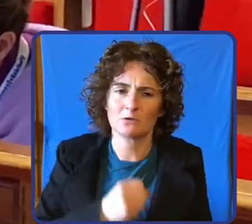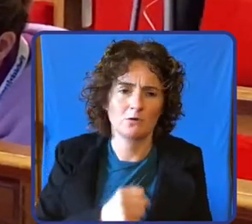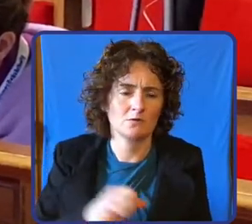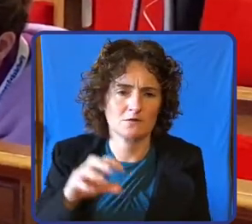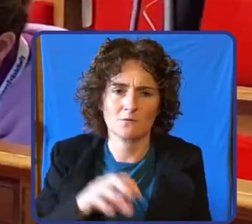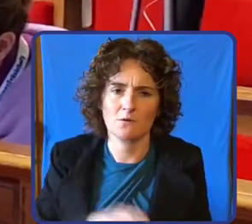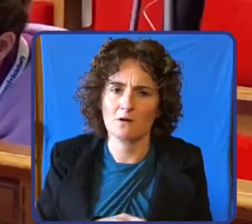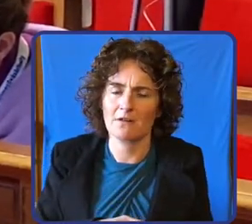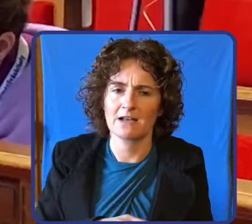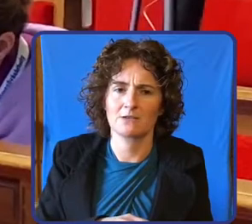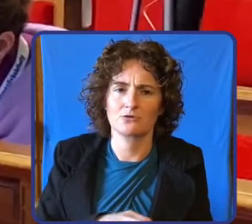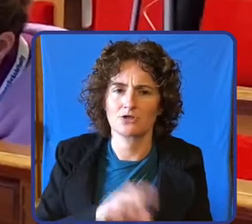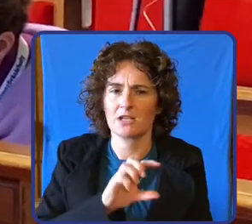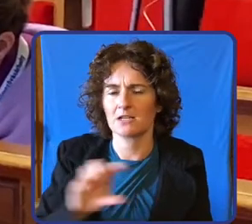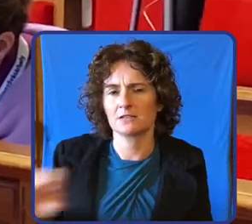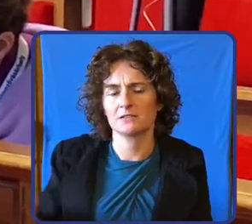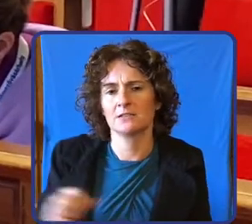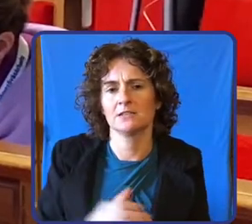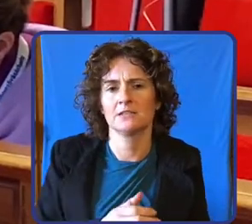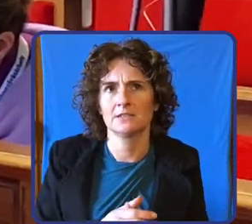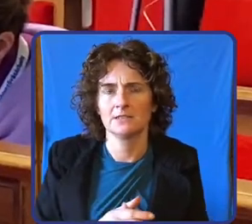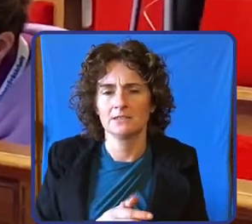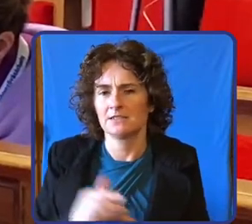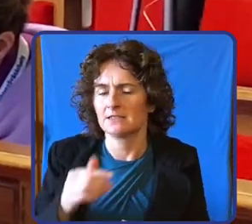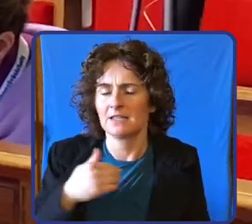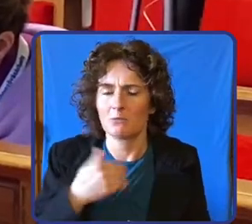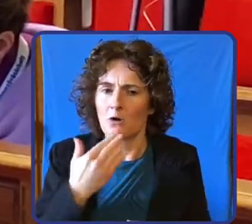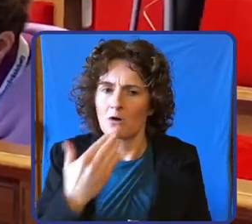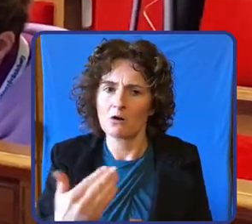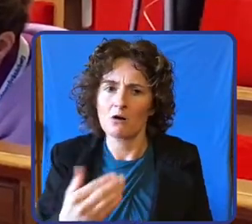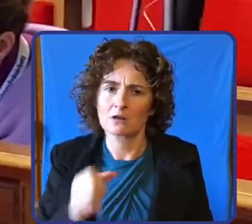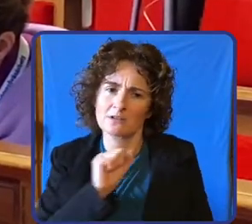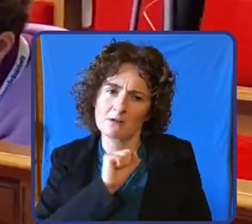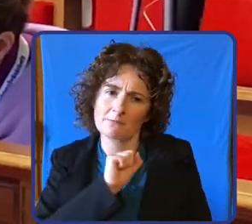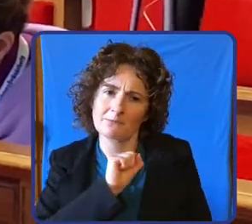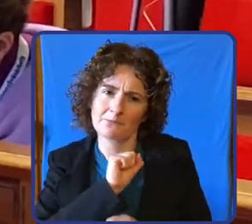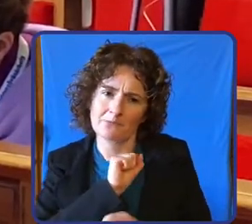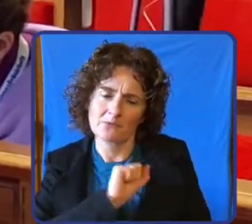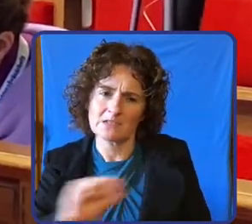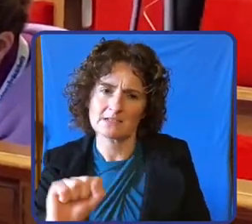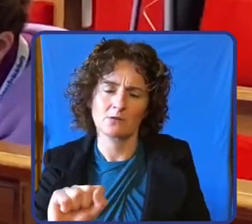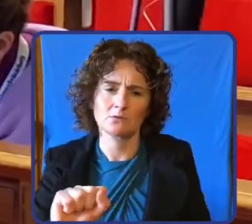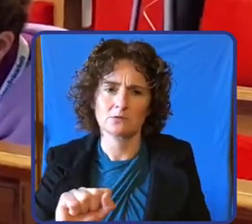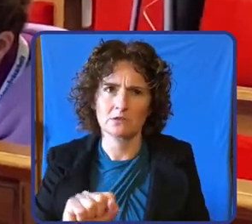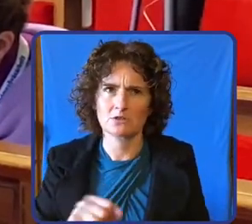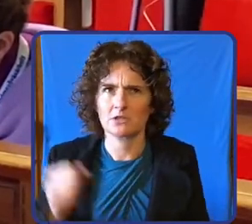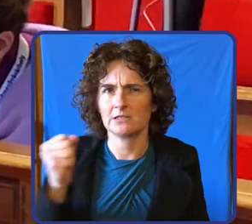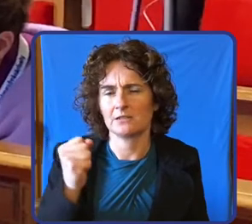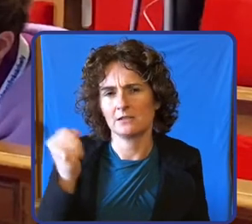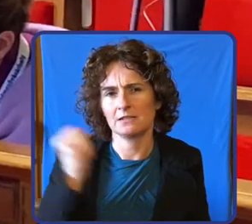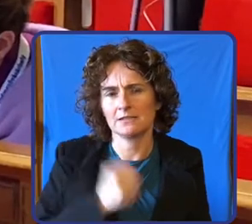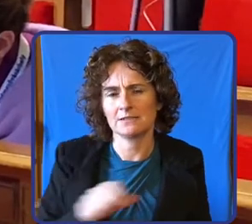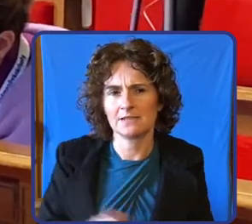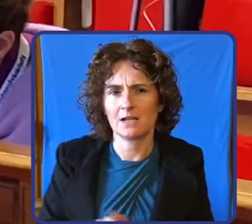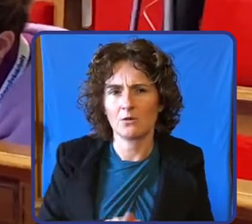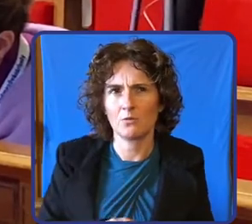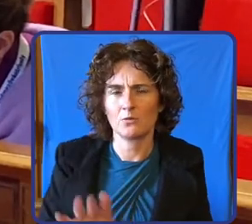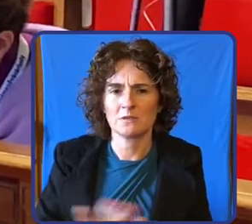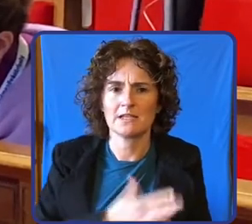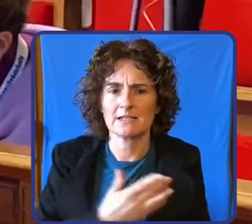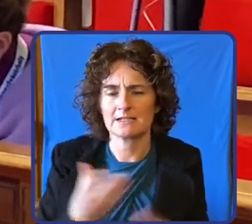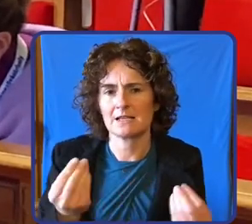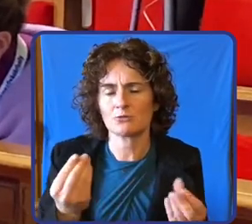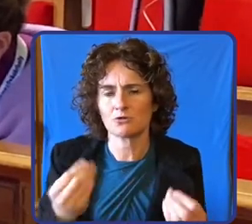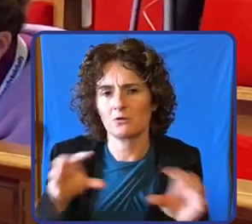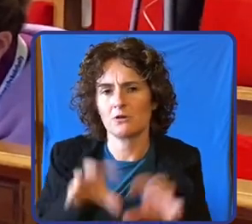nem akartam visszautasítani, mert én úgy érzem, hogy 34. éve vagyok közszolga, elég sokat tettem